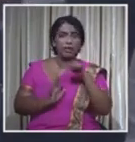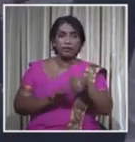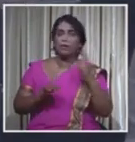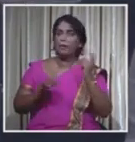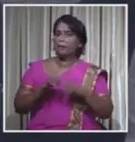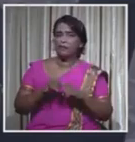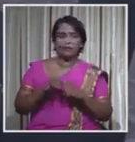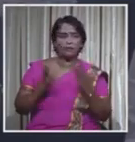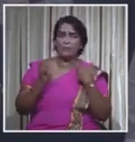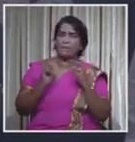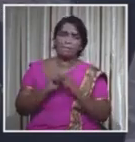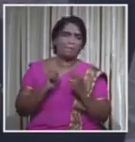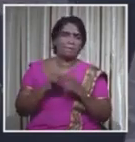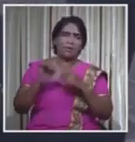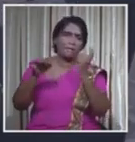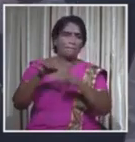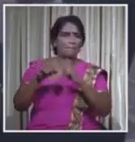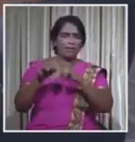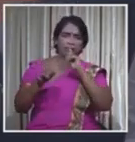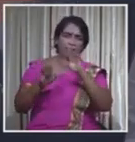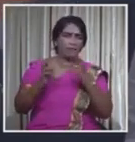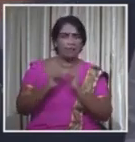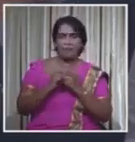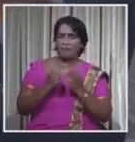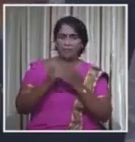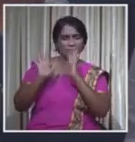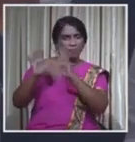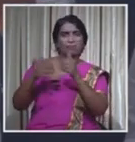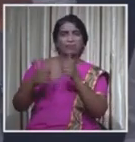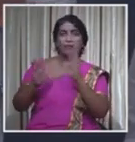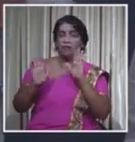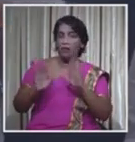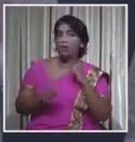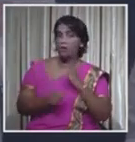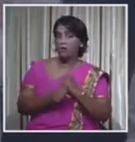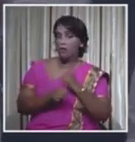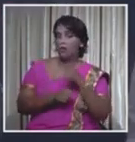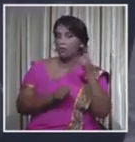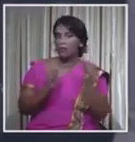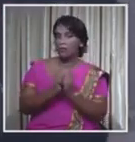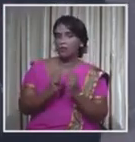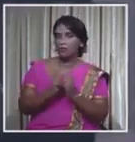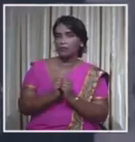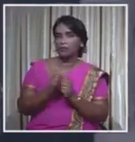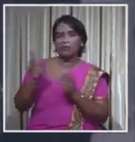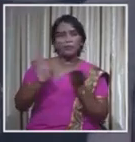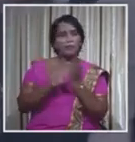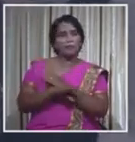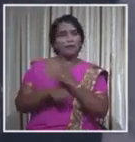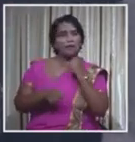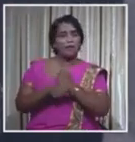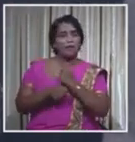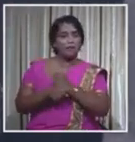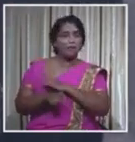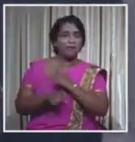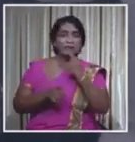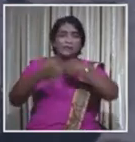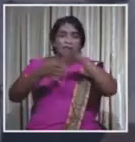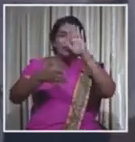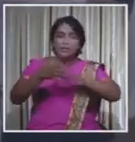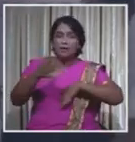අපට ගැටලුවක් නැහැ. මේ මන්ත්‍රීතුමා ප්‍රශ්න අහනවා. හොඳයි, අපි වගේ. හැබැයි ඔන්න බලන්න ආණ්ඩුව කරන්න යන තේ. දැන් බලන්න අරගෙන පෞගිය ආණ්ඩුවේ කැලක් අරගෙන සුදුහුණු ගාලා